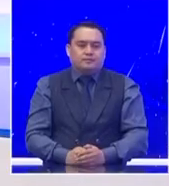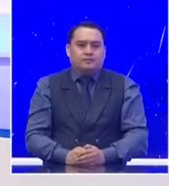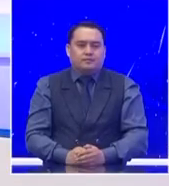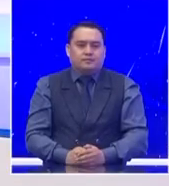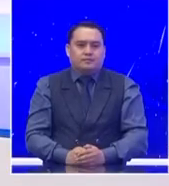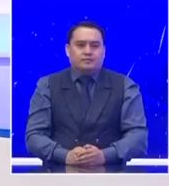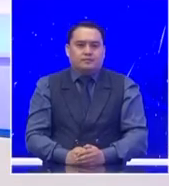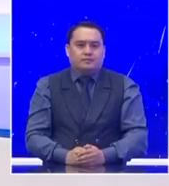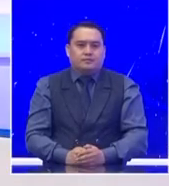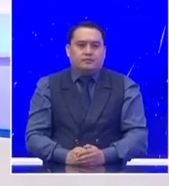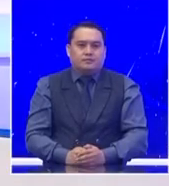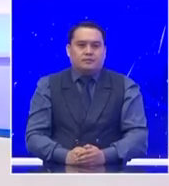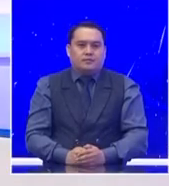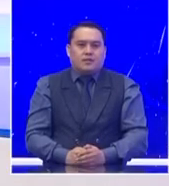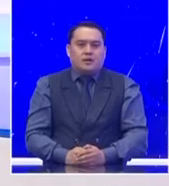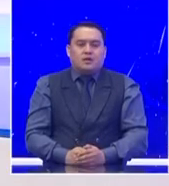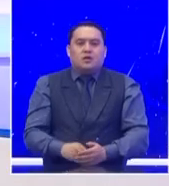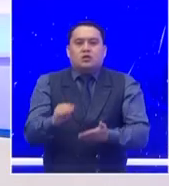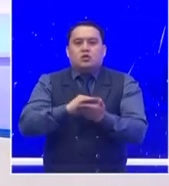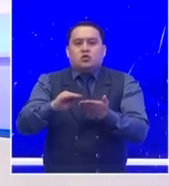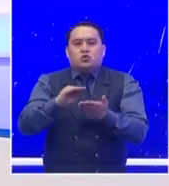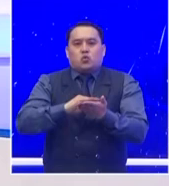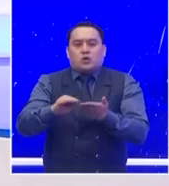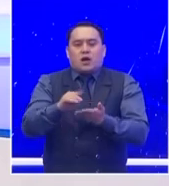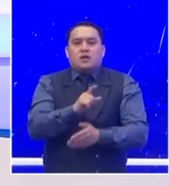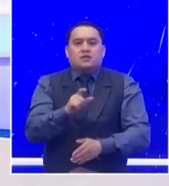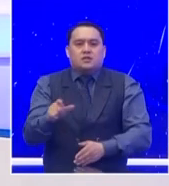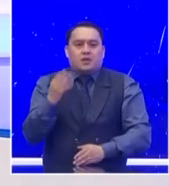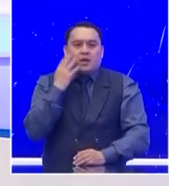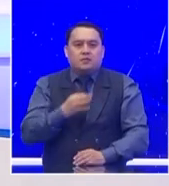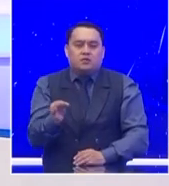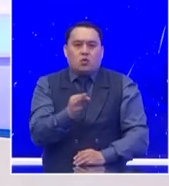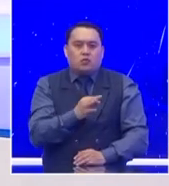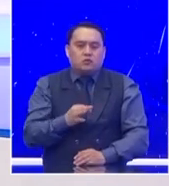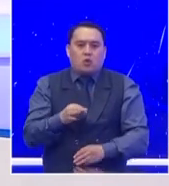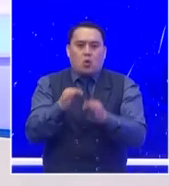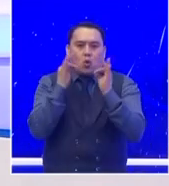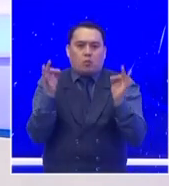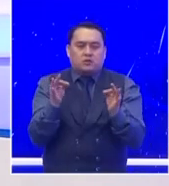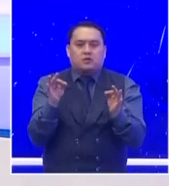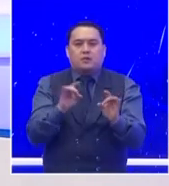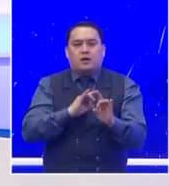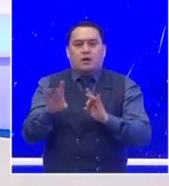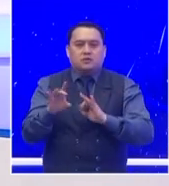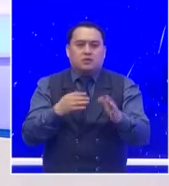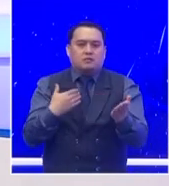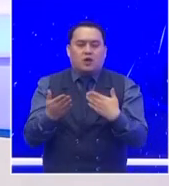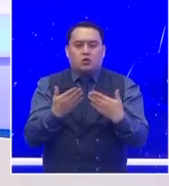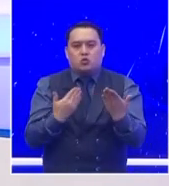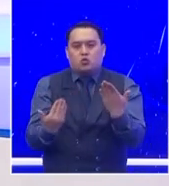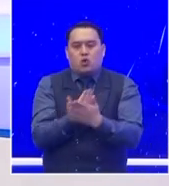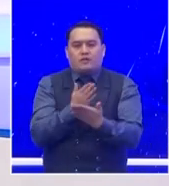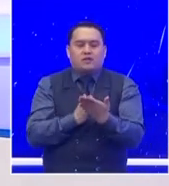В знаниях сила. С представителями масс-медиа Алматинской области ведущие специалисты страны поделились опытом. Темы касались новых